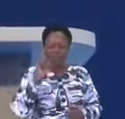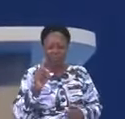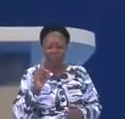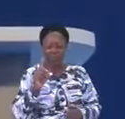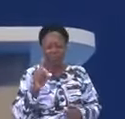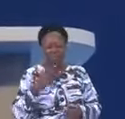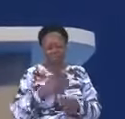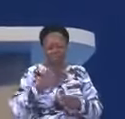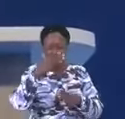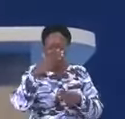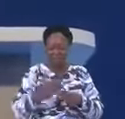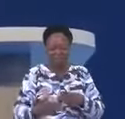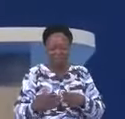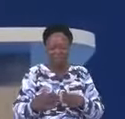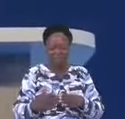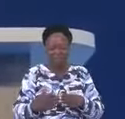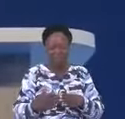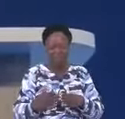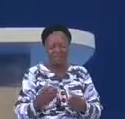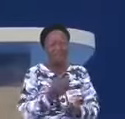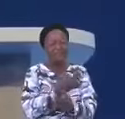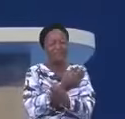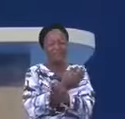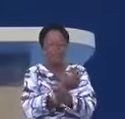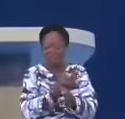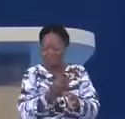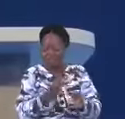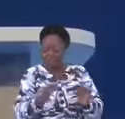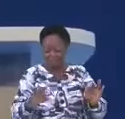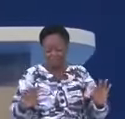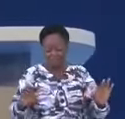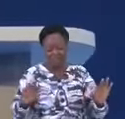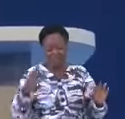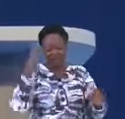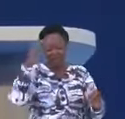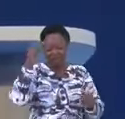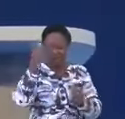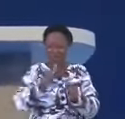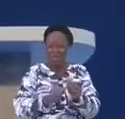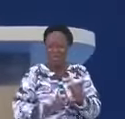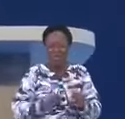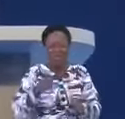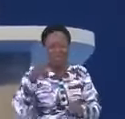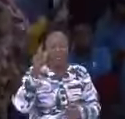totale pour tout le monde au nom de jésus